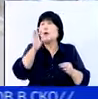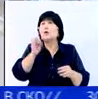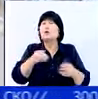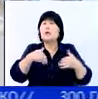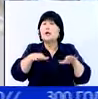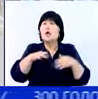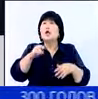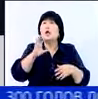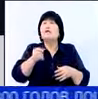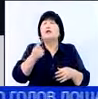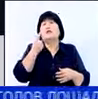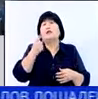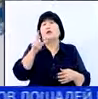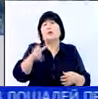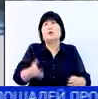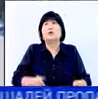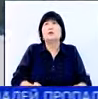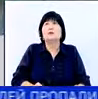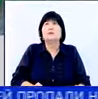отпуска товаров в одни руки.